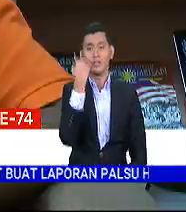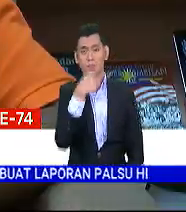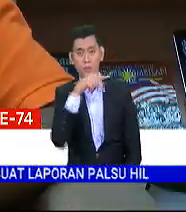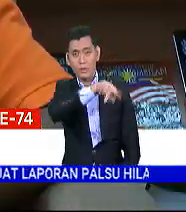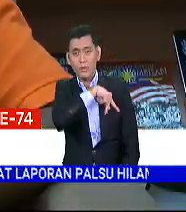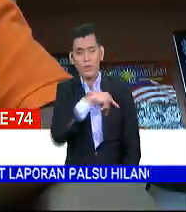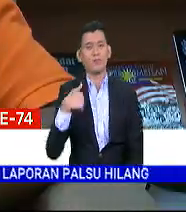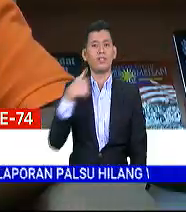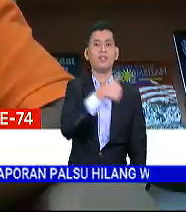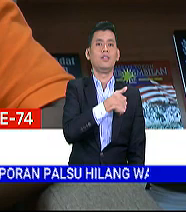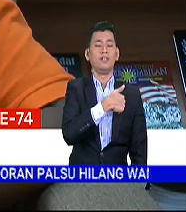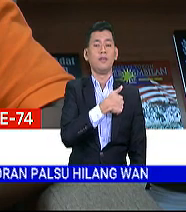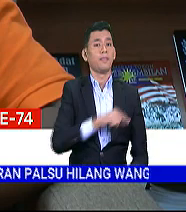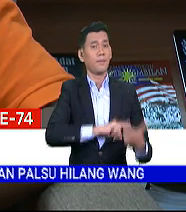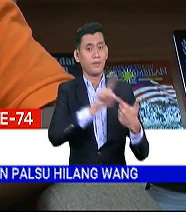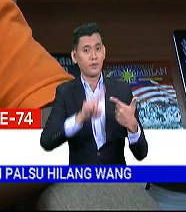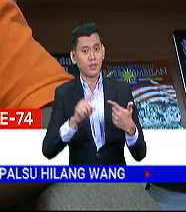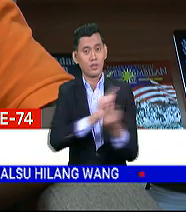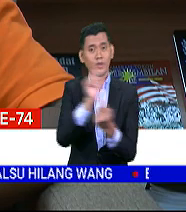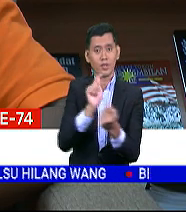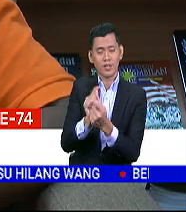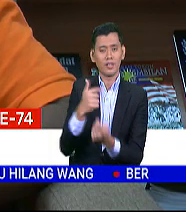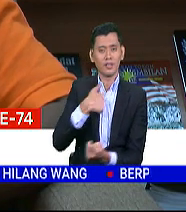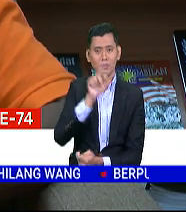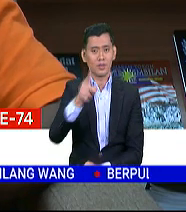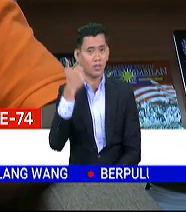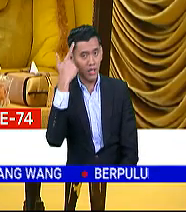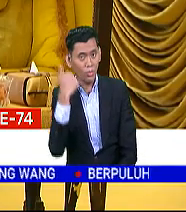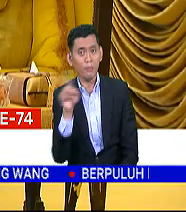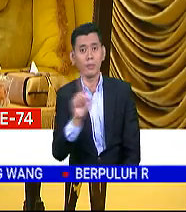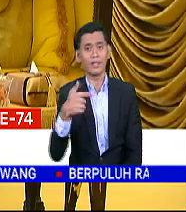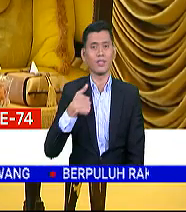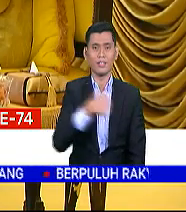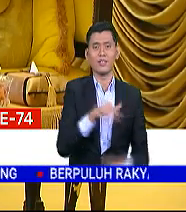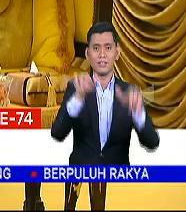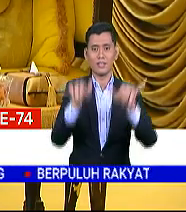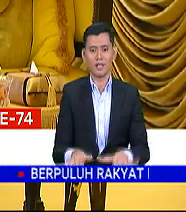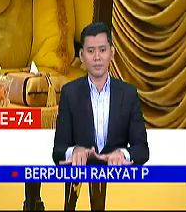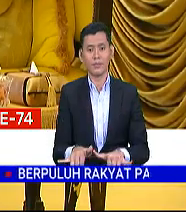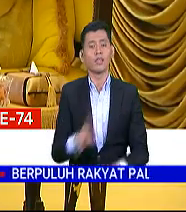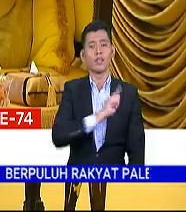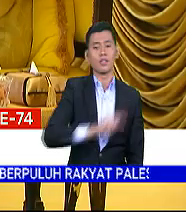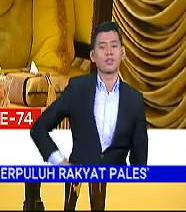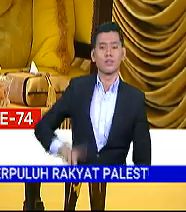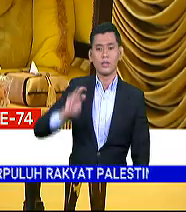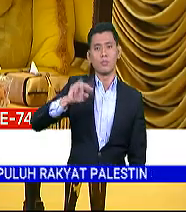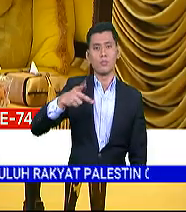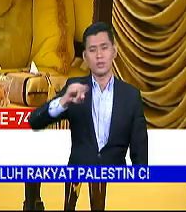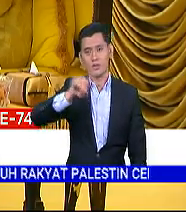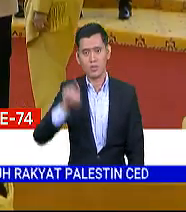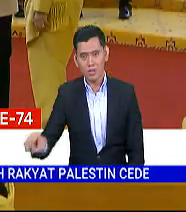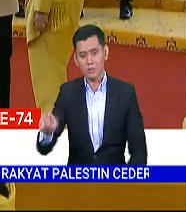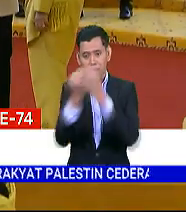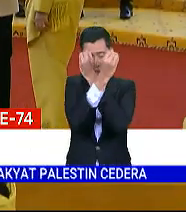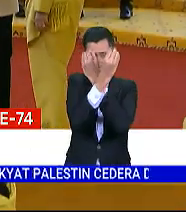kedua, sedikit dia, kita tahu di mana kita duduk. Tuanku Mukhris dalam titah baginda pada